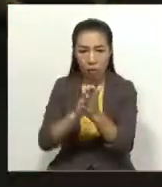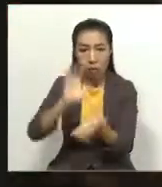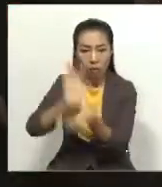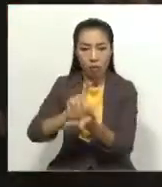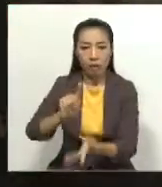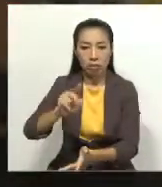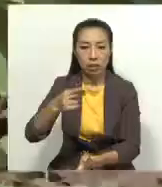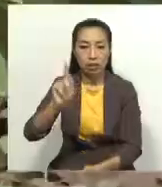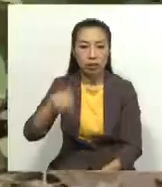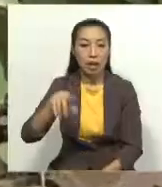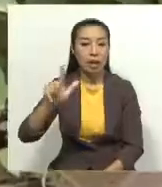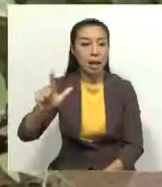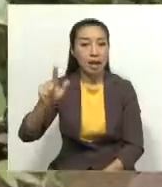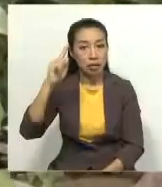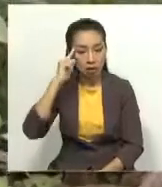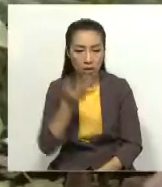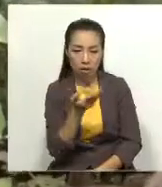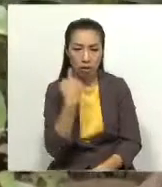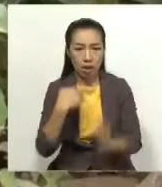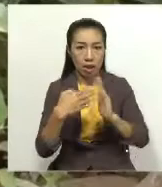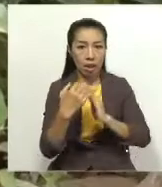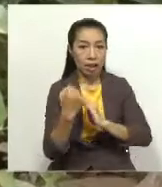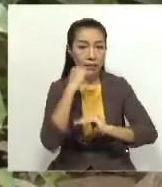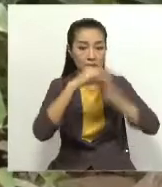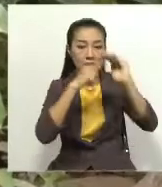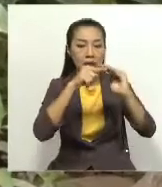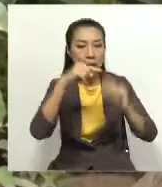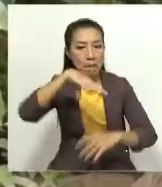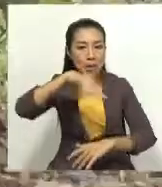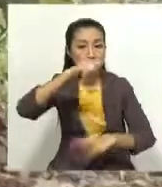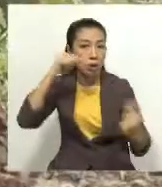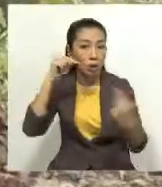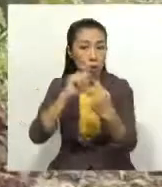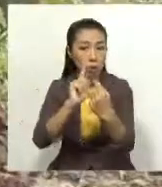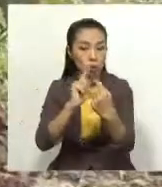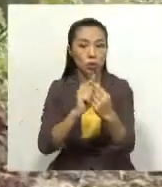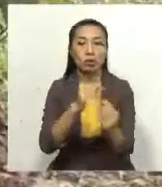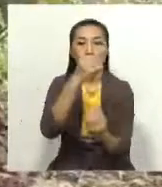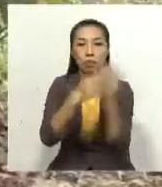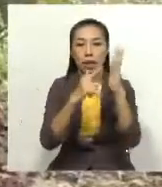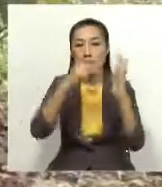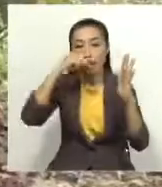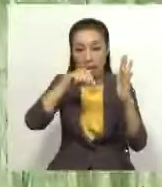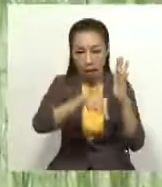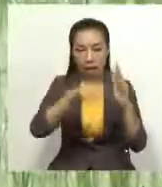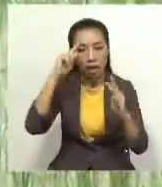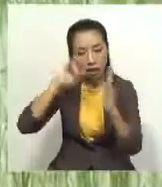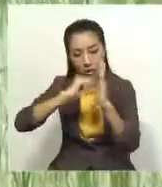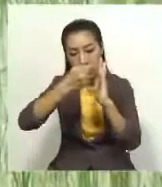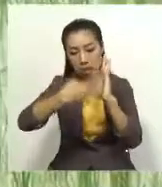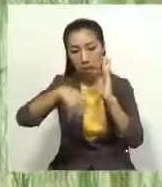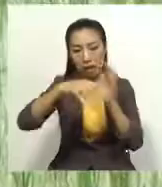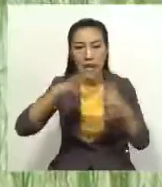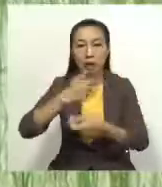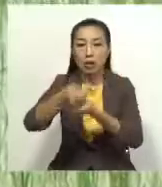บาทโดยเตรียมเสนอยกระดับจังหวัดอำนาจเจริญให้เป็นเมืองแห่งสมุนไพรพร้อมพัฒนา4จังหวัดให้เป็นพื้นที่แห่งเกษ